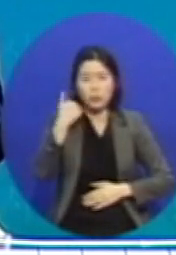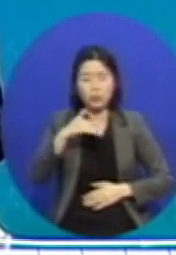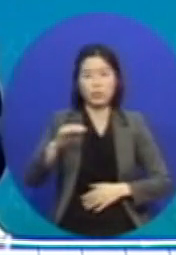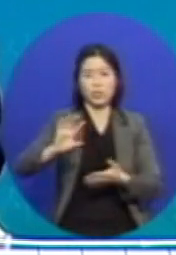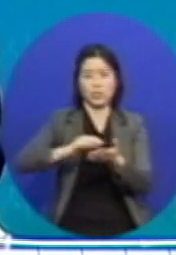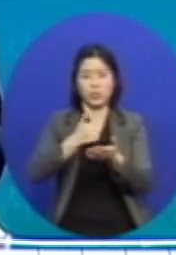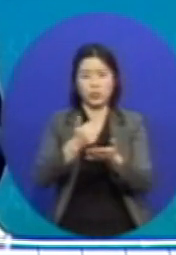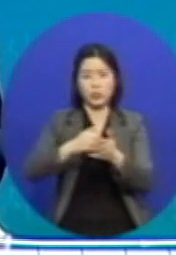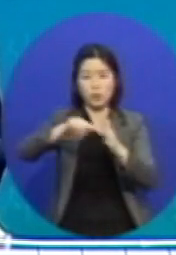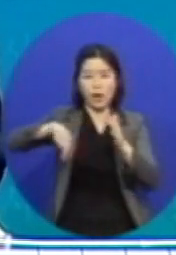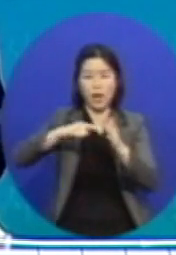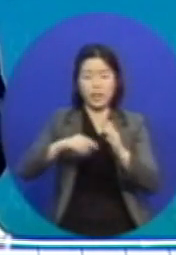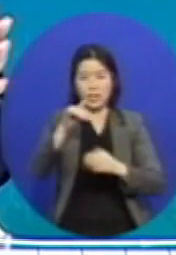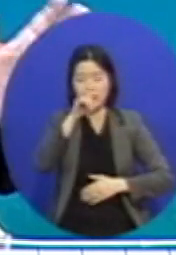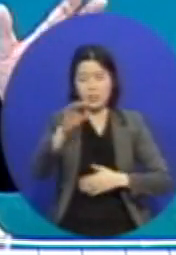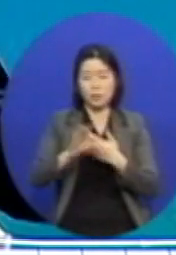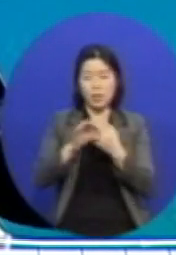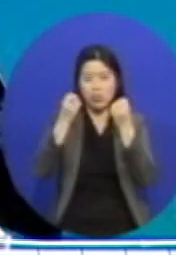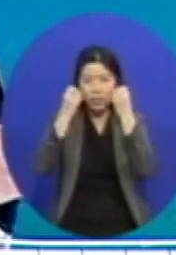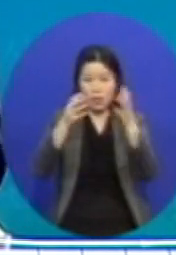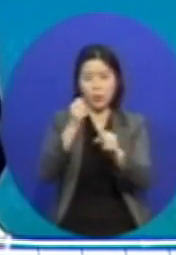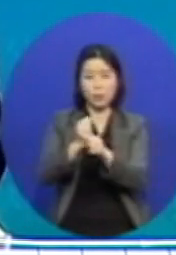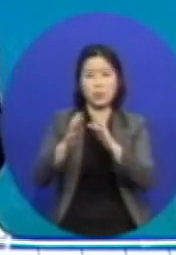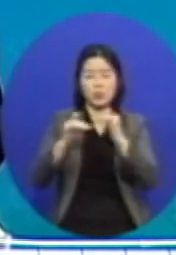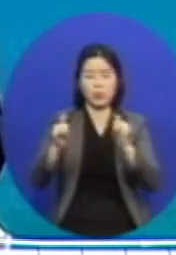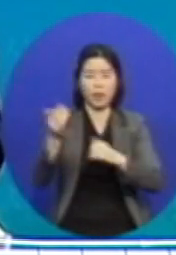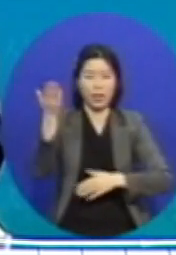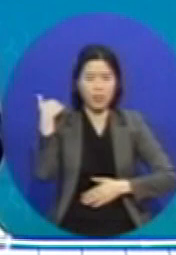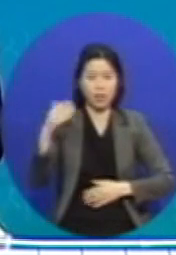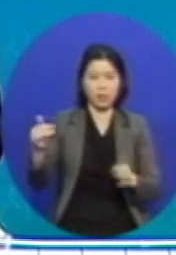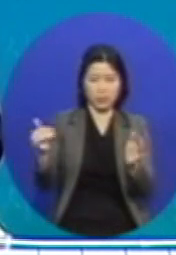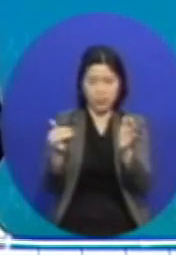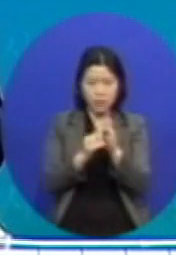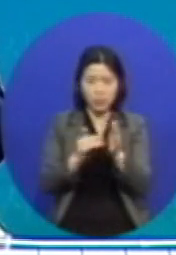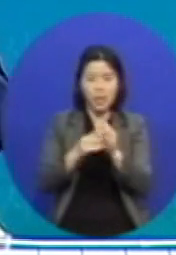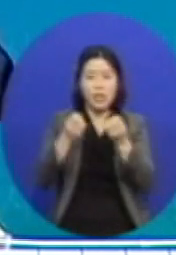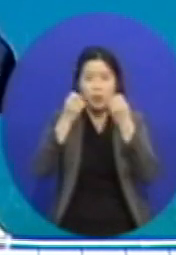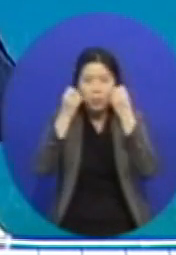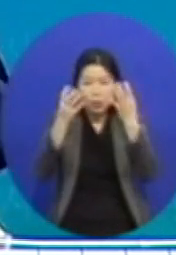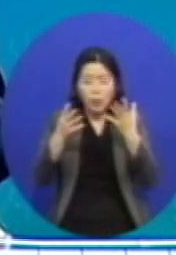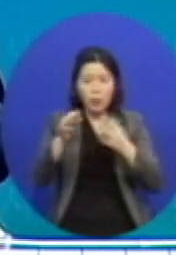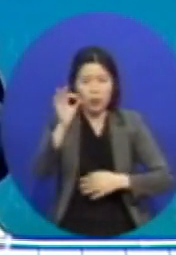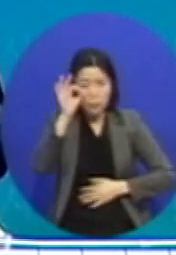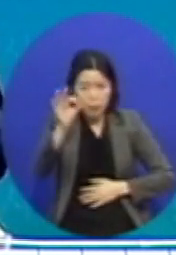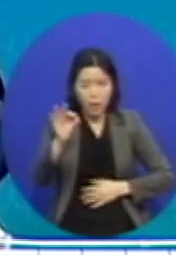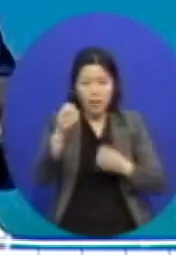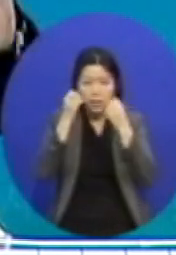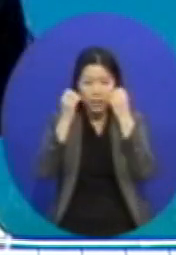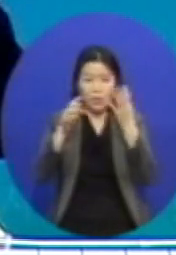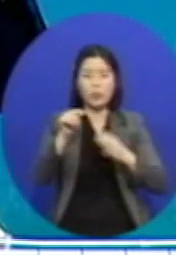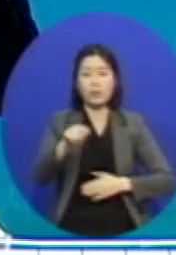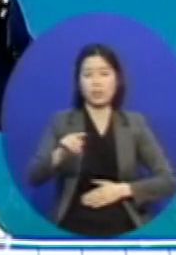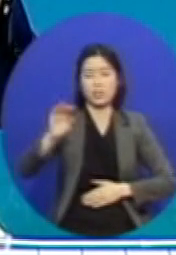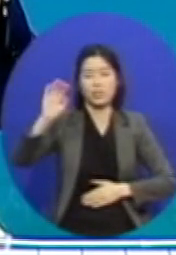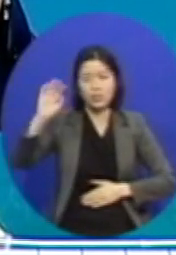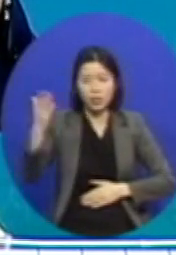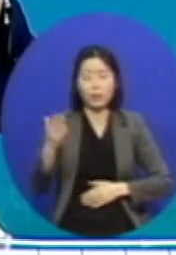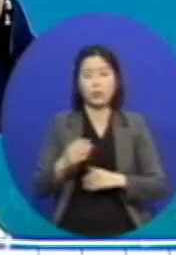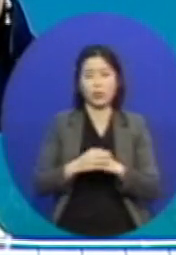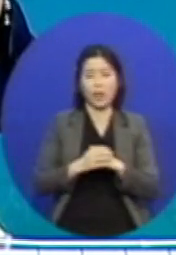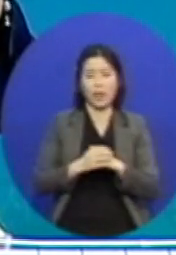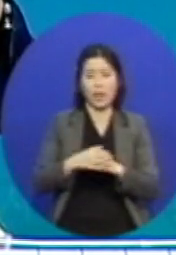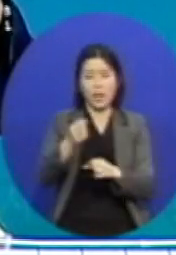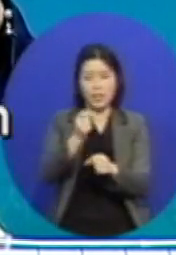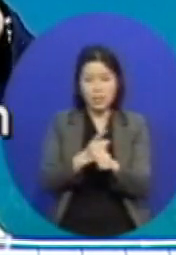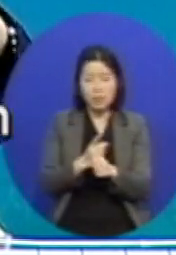기저 물이라 이전 것은 지나갔으니 보라 새것이 되어 또 다 이미 되어진 이야기